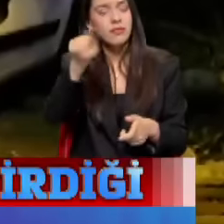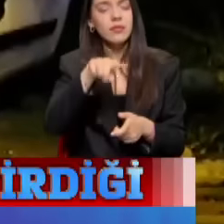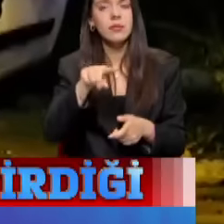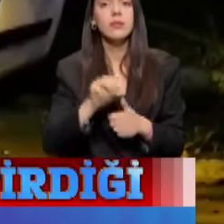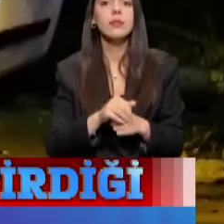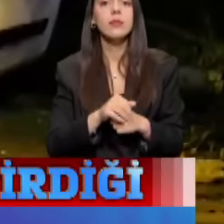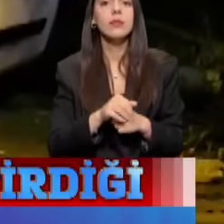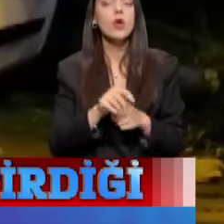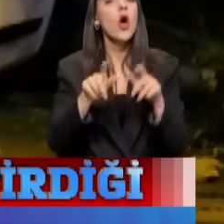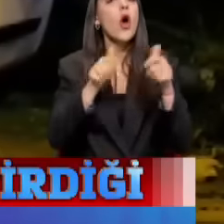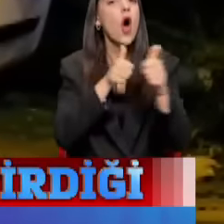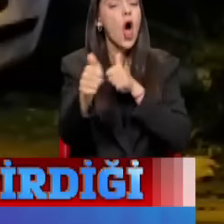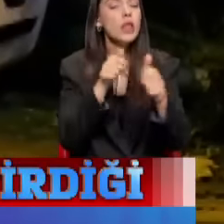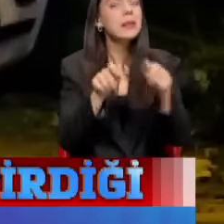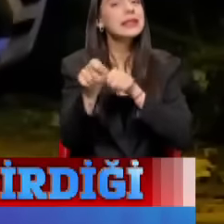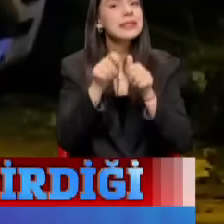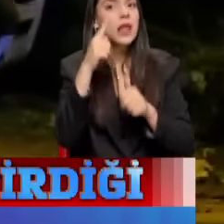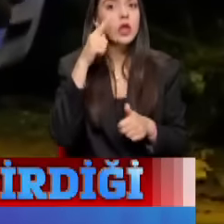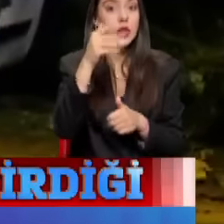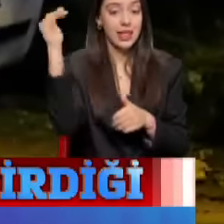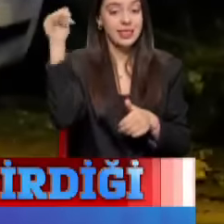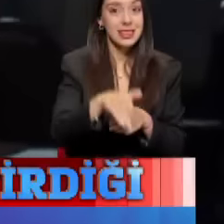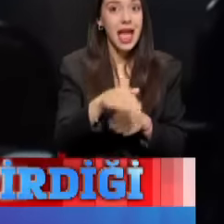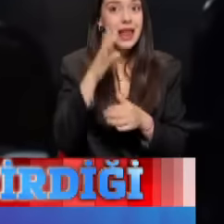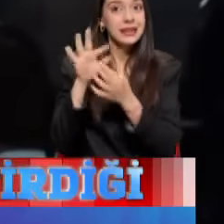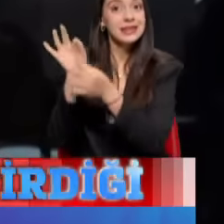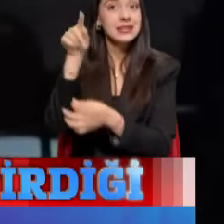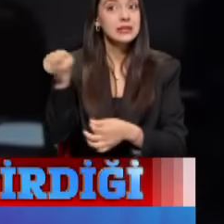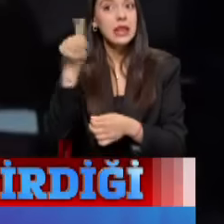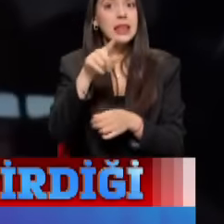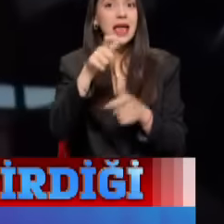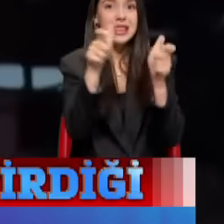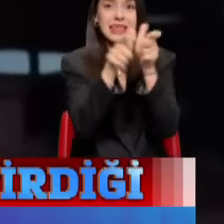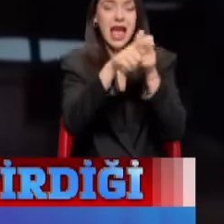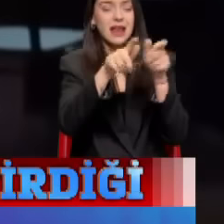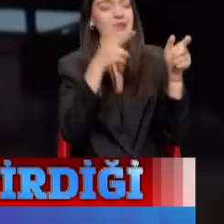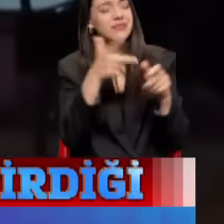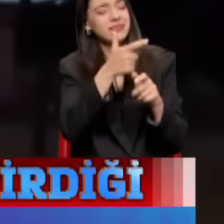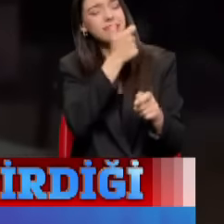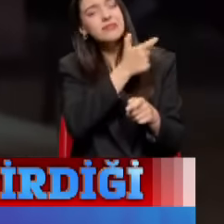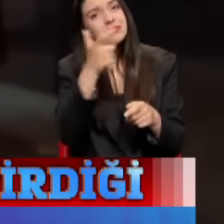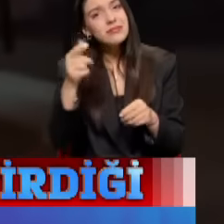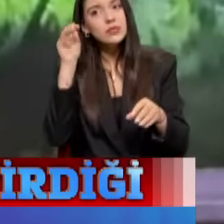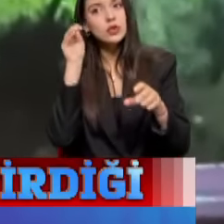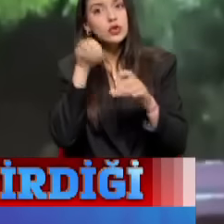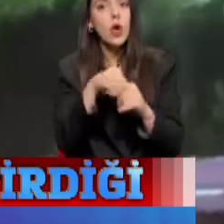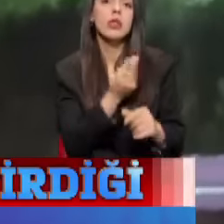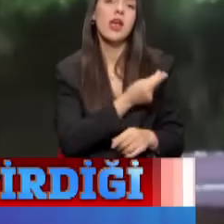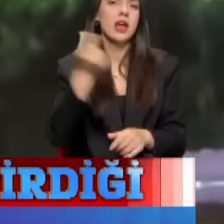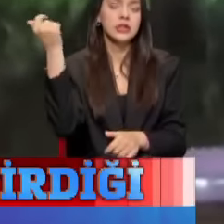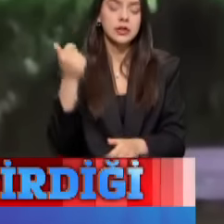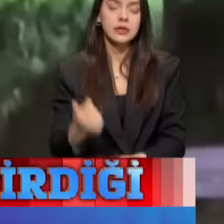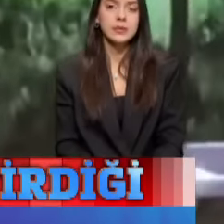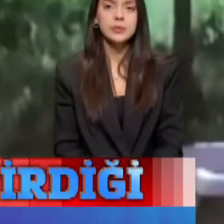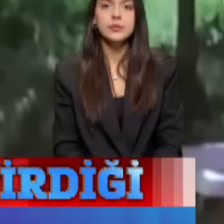vardı otomatik silahlarla gelen saldırganlar Derneği Kurşun yağmuruna tuttu sonra da